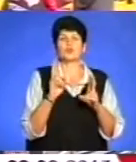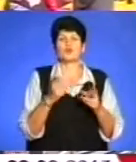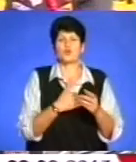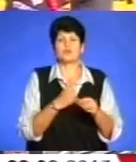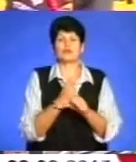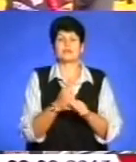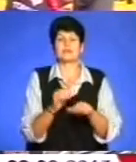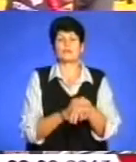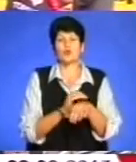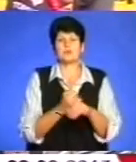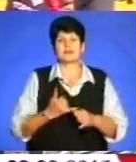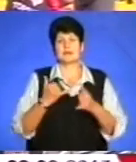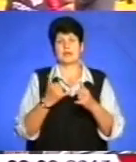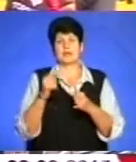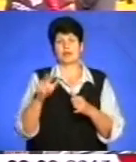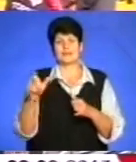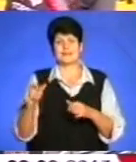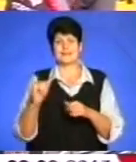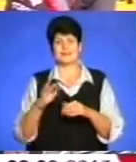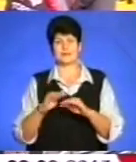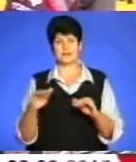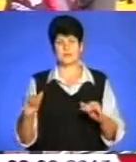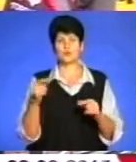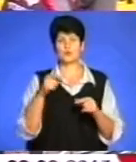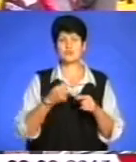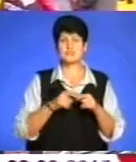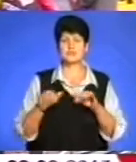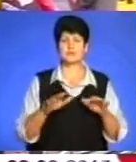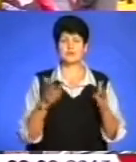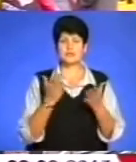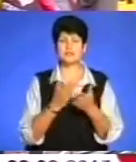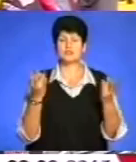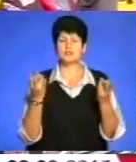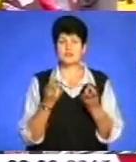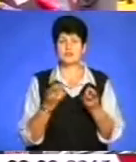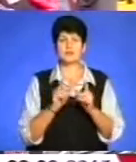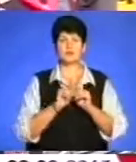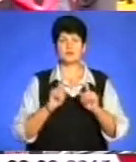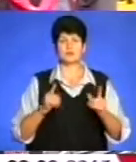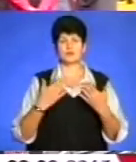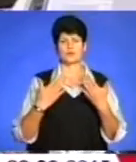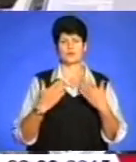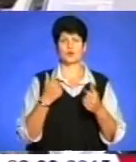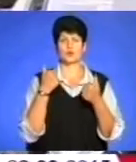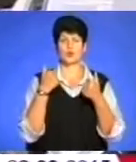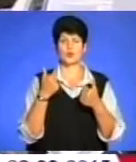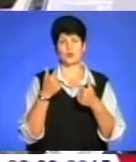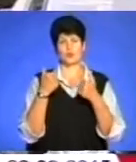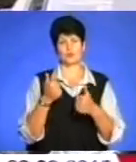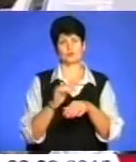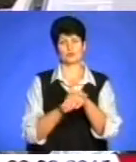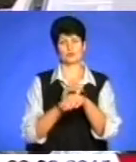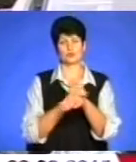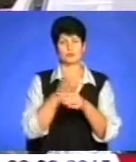для дітей і для людей. Тому такі заходи мені потрібні, які особливо ставлять собі за мету, добру мету. До нас приїжджають гості